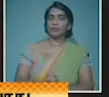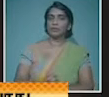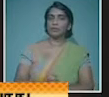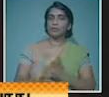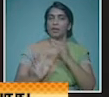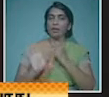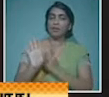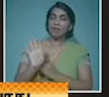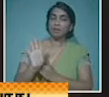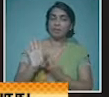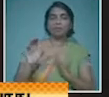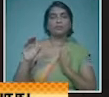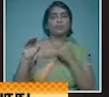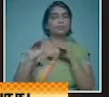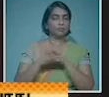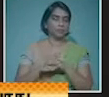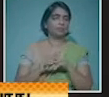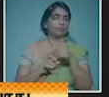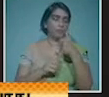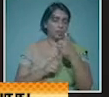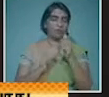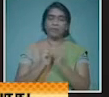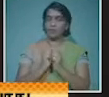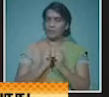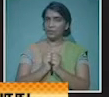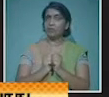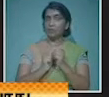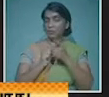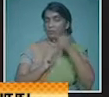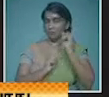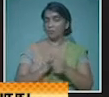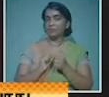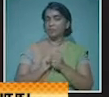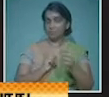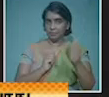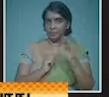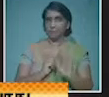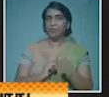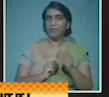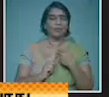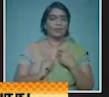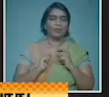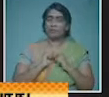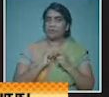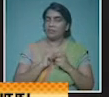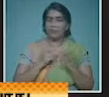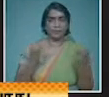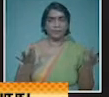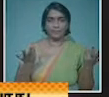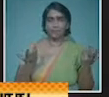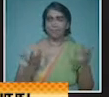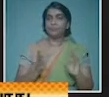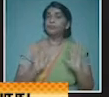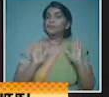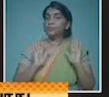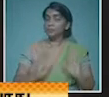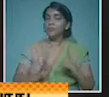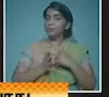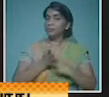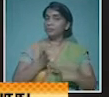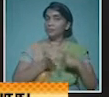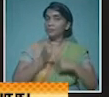තරුණ නියෝජනත්වය හොඳ වැඩක්. ඒක සිදුවිය යුතු දෙයක්. ඒක ගැන ගැටලුවක් නැහැ. හැබැයි